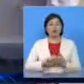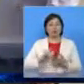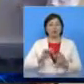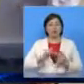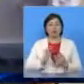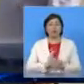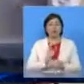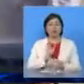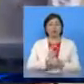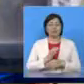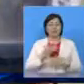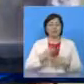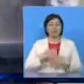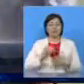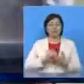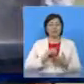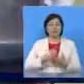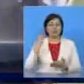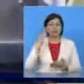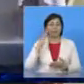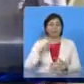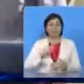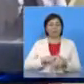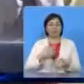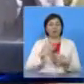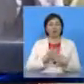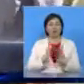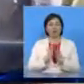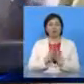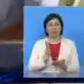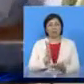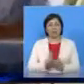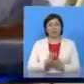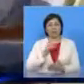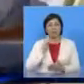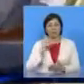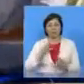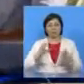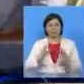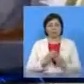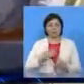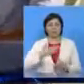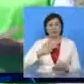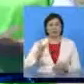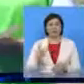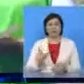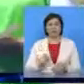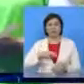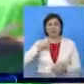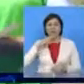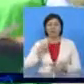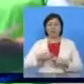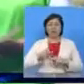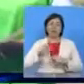өз атына несие рәсімделгенін білмей, полициядан көмек сұрағандар да кезігеді. Жастар ресурсы орталығының ерікті жастары, назар аударыңыз,